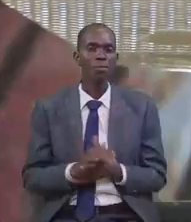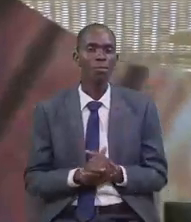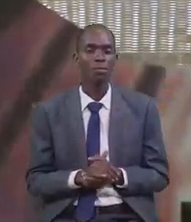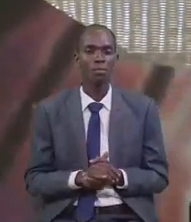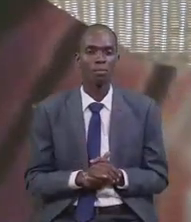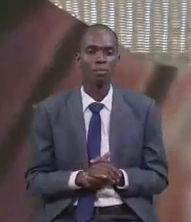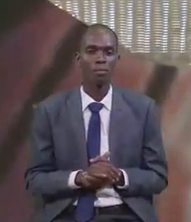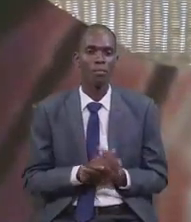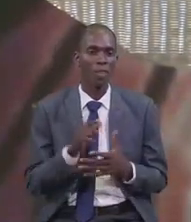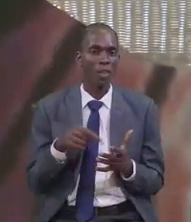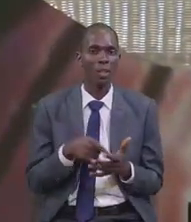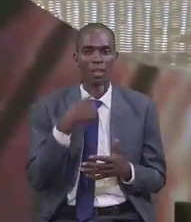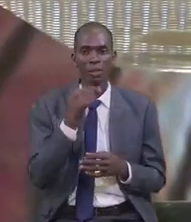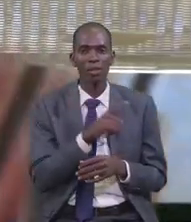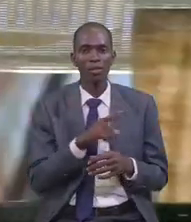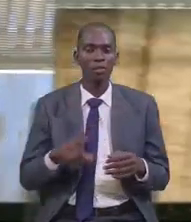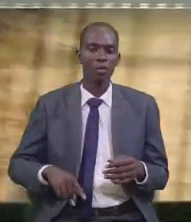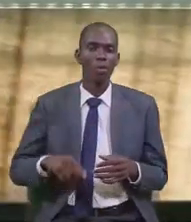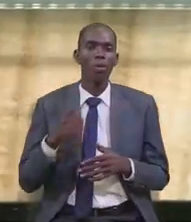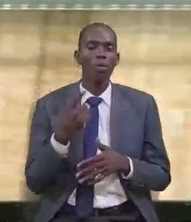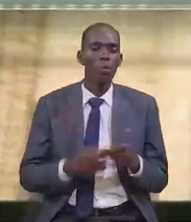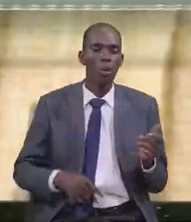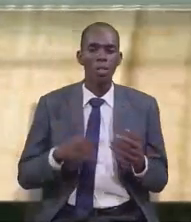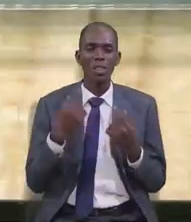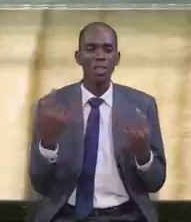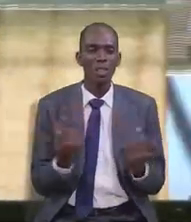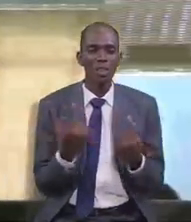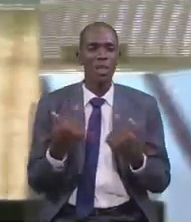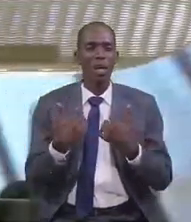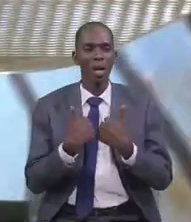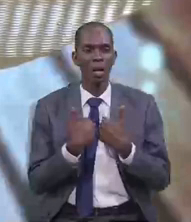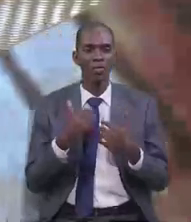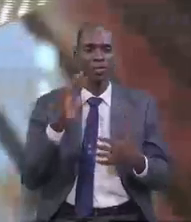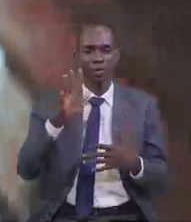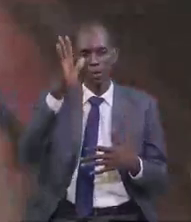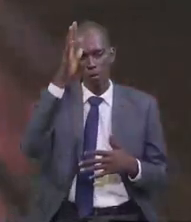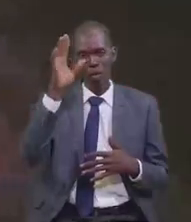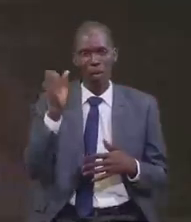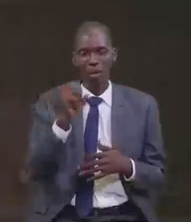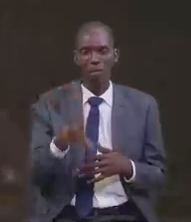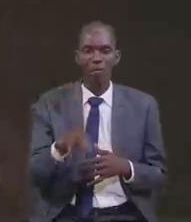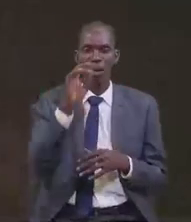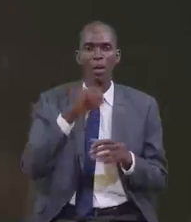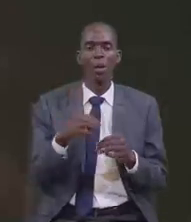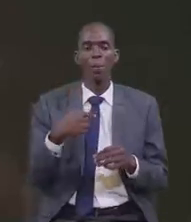parlait l'Éternel, quelle iniquité vos pères ont-ils trouvé en moi pour